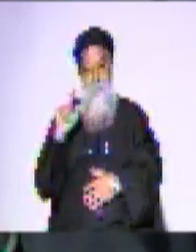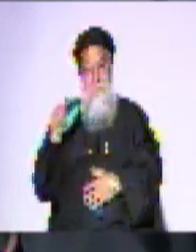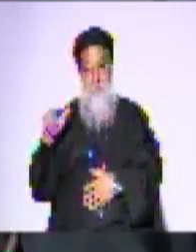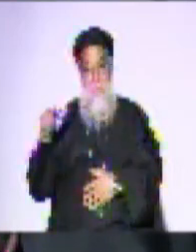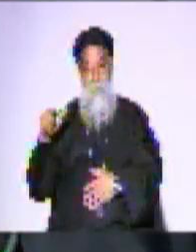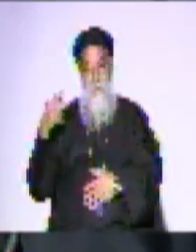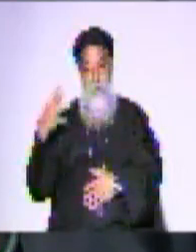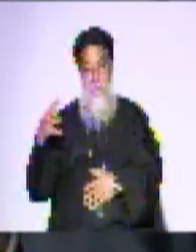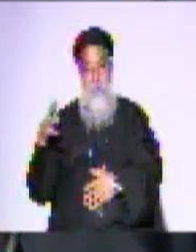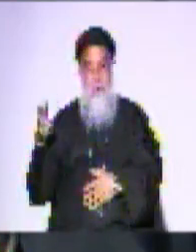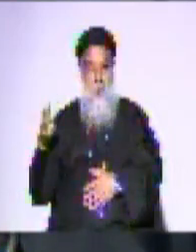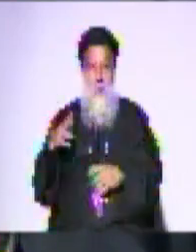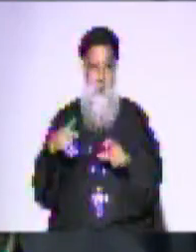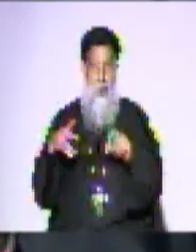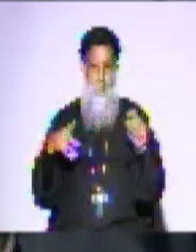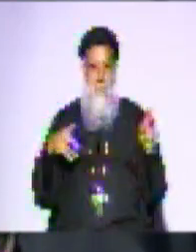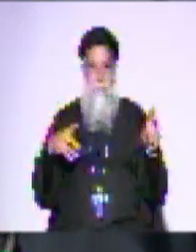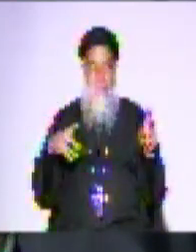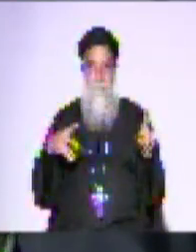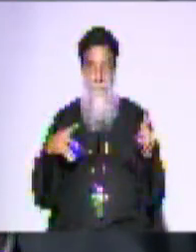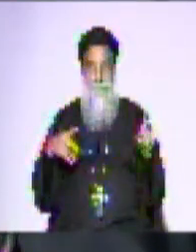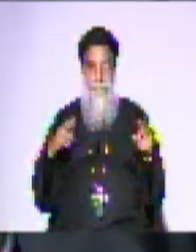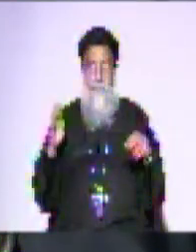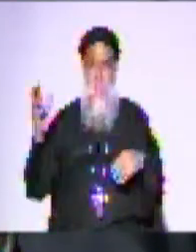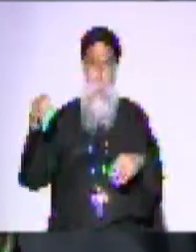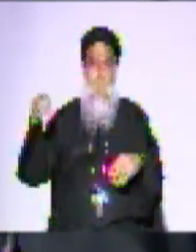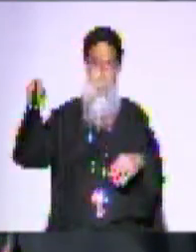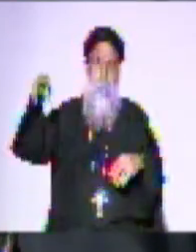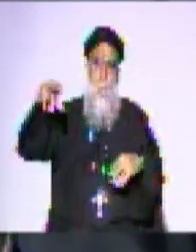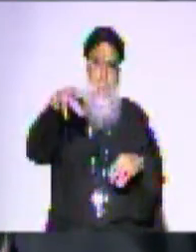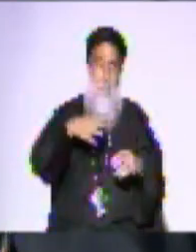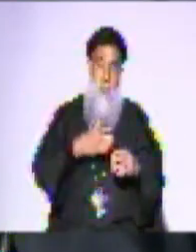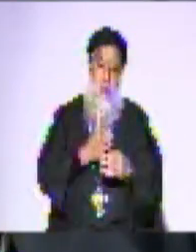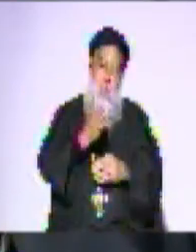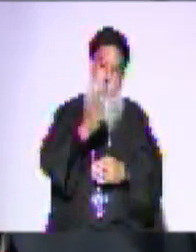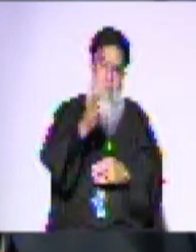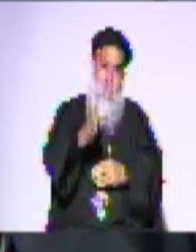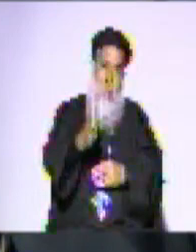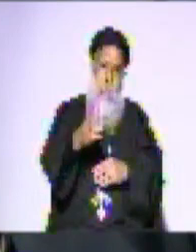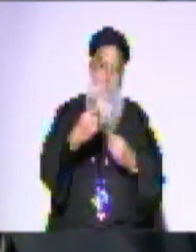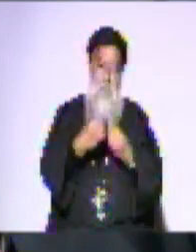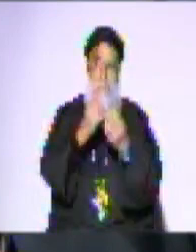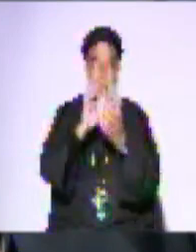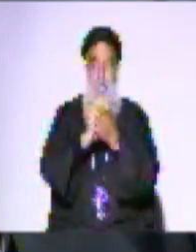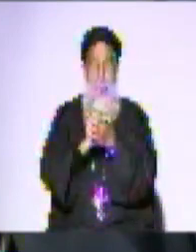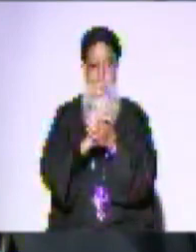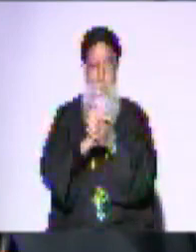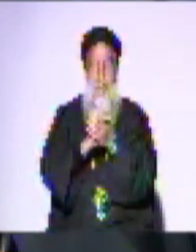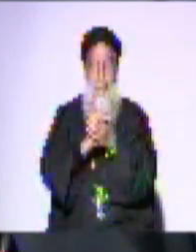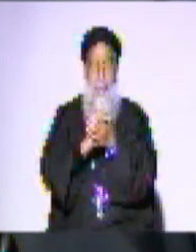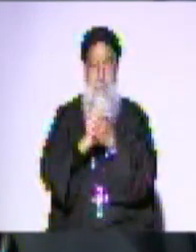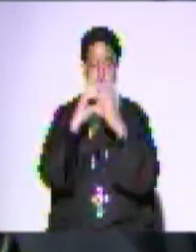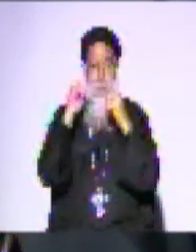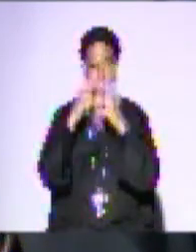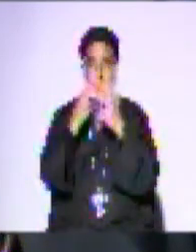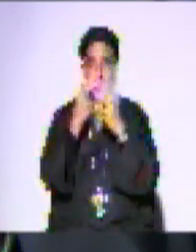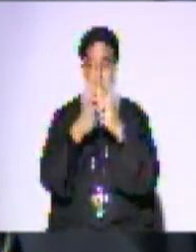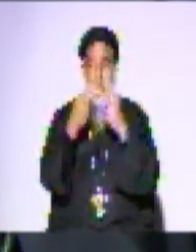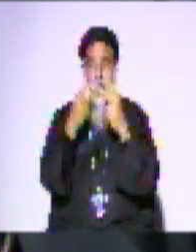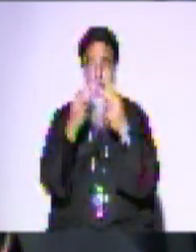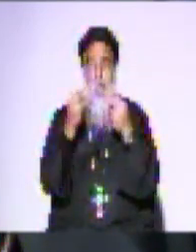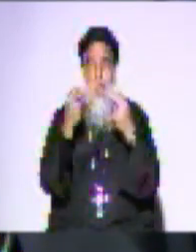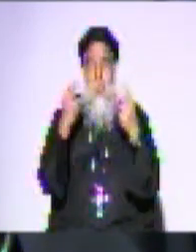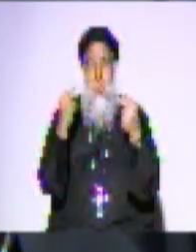لعدد 52 وجاءوا الى اريحا وفيما هو خارج من اريحا مع تلاميذه وجمع غفير